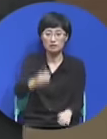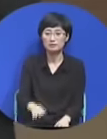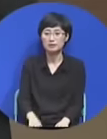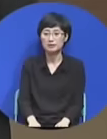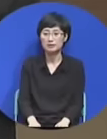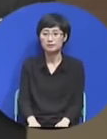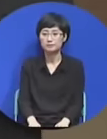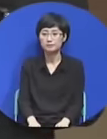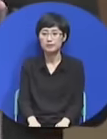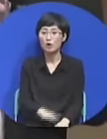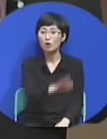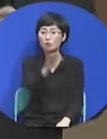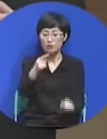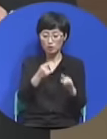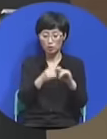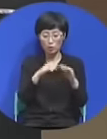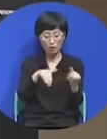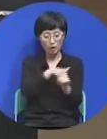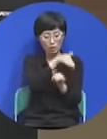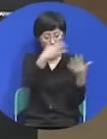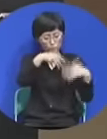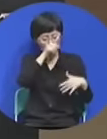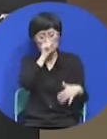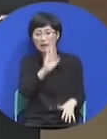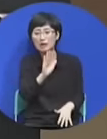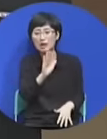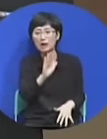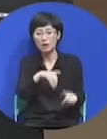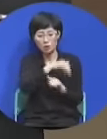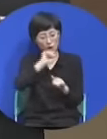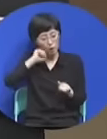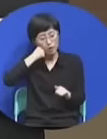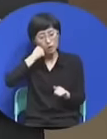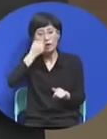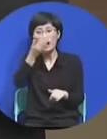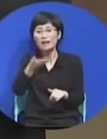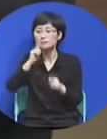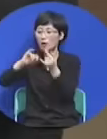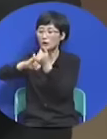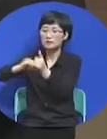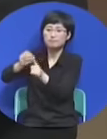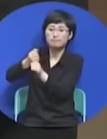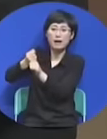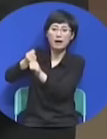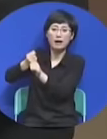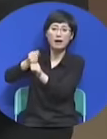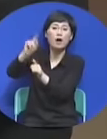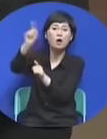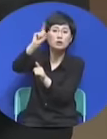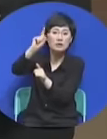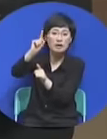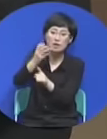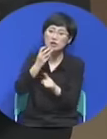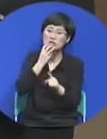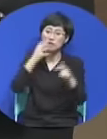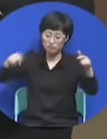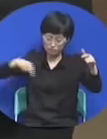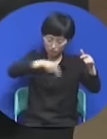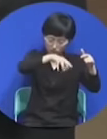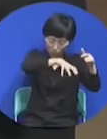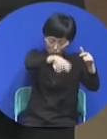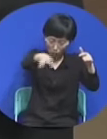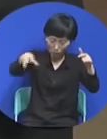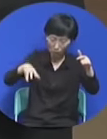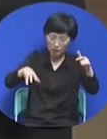우리 교회가 아무리 상황이 안 좋은 조건도 있다 솔치라도 여러분이 이 언약 잡고 있으면 우리는 서울의 수도권에 증거로 나오게